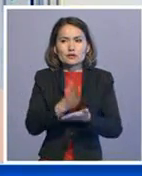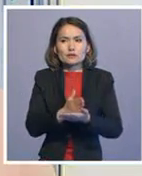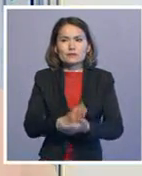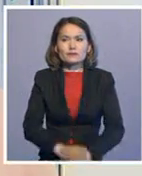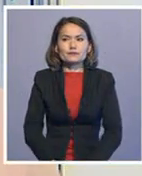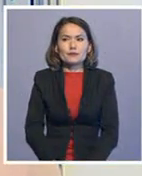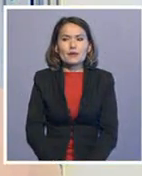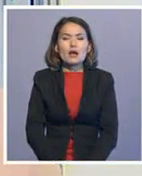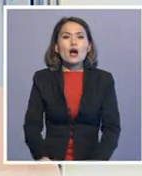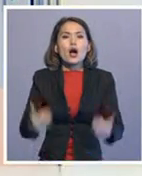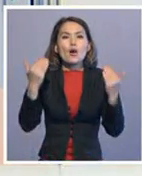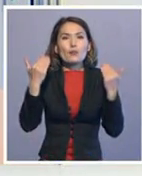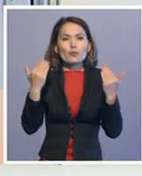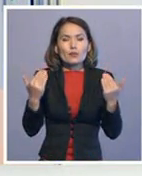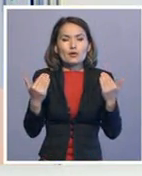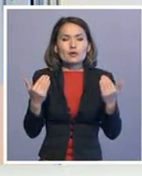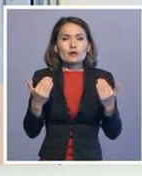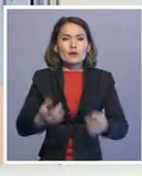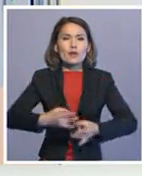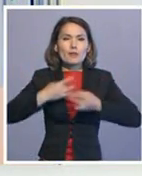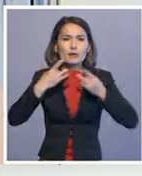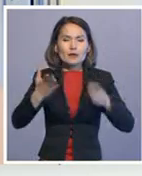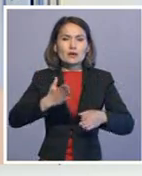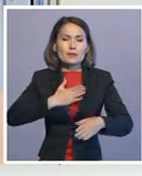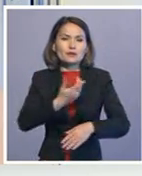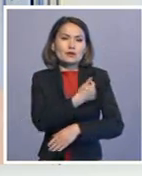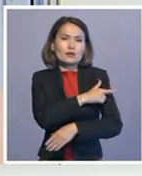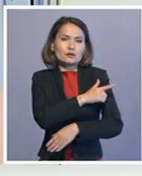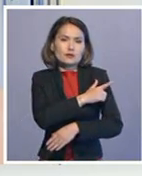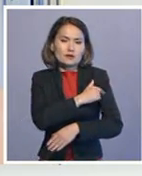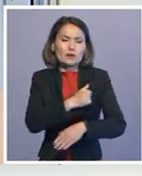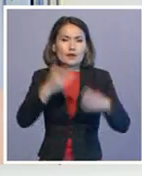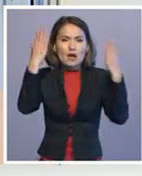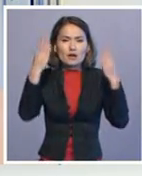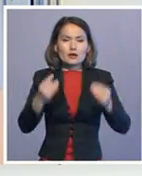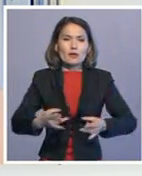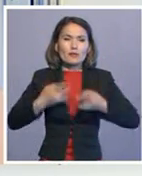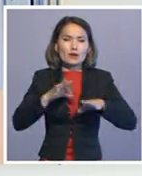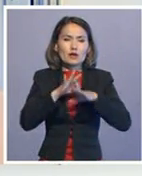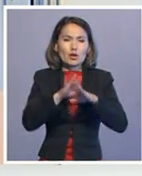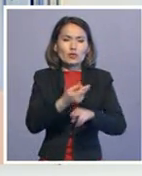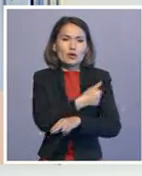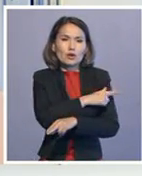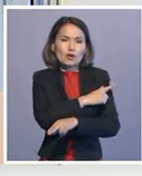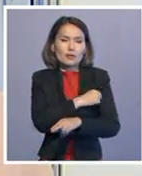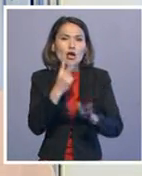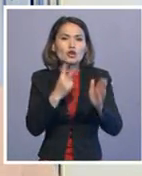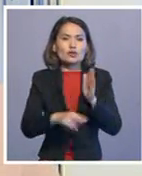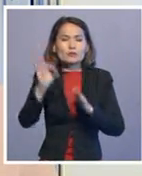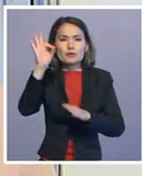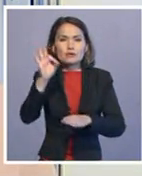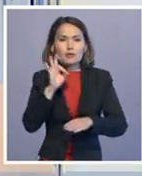дүние жүзінде медбикелердің рөлі өте жоғары және бүкіл денсаулық сақтау саласындағы жұмыстың 70% медбикелер көтеретін